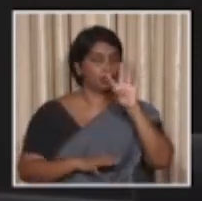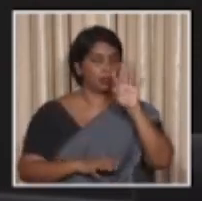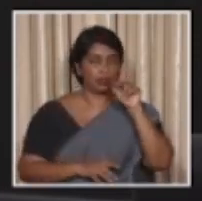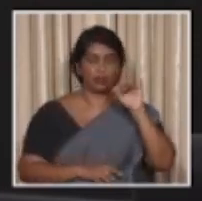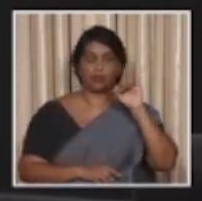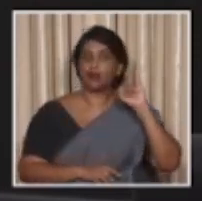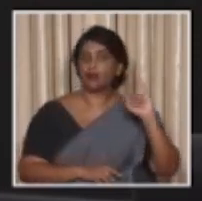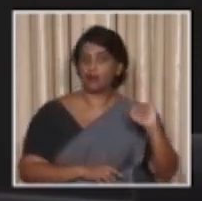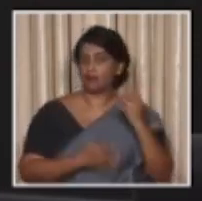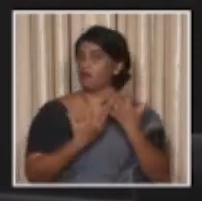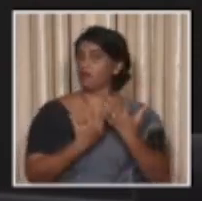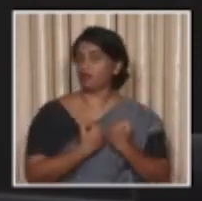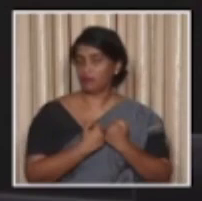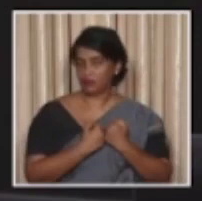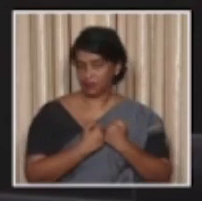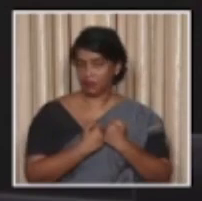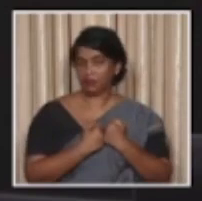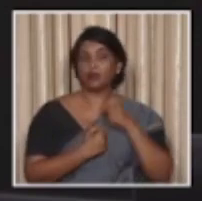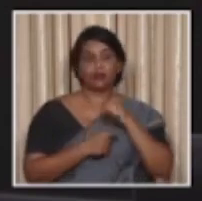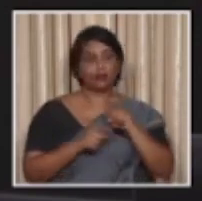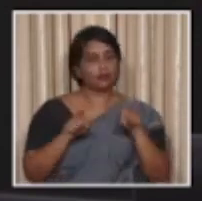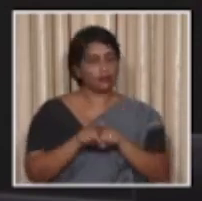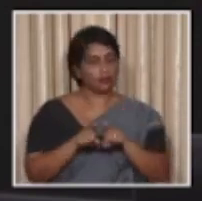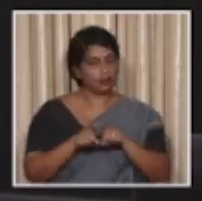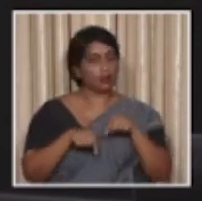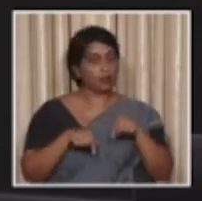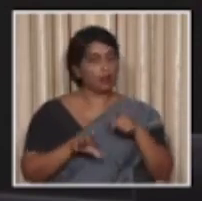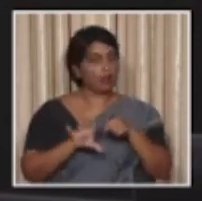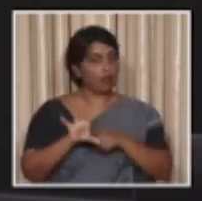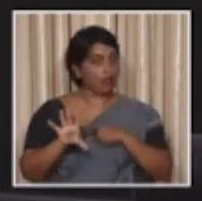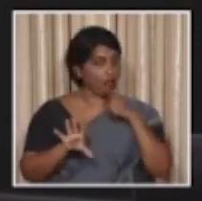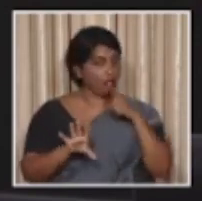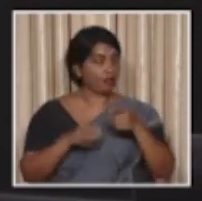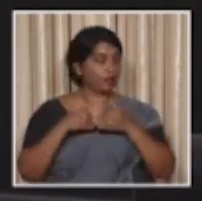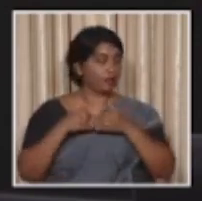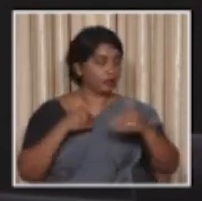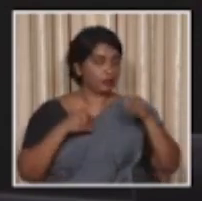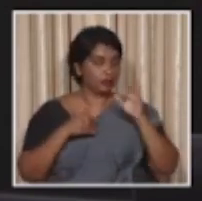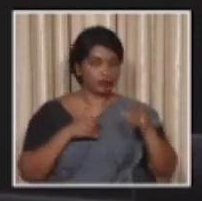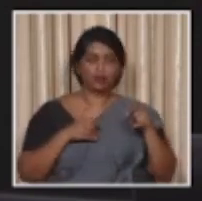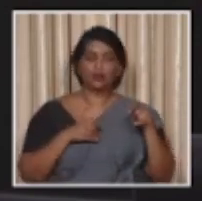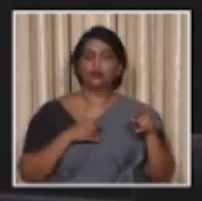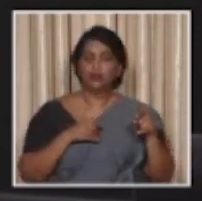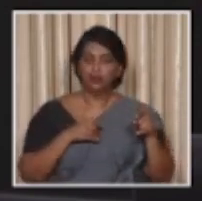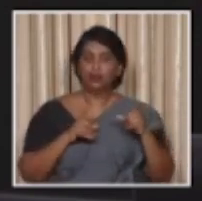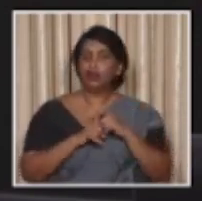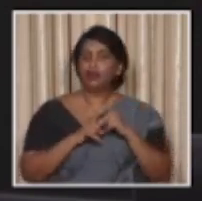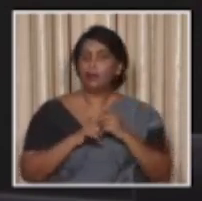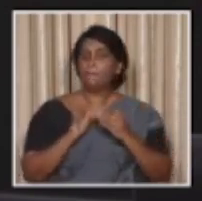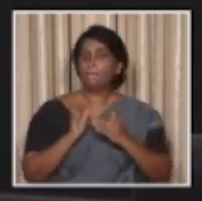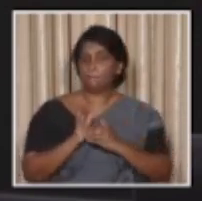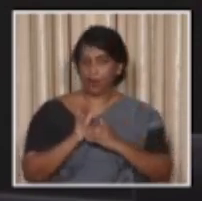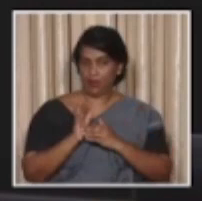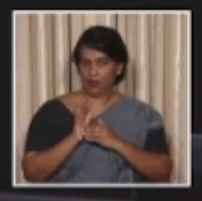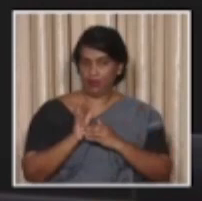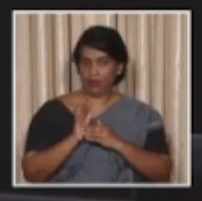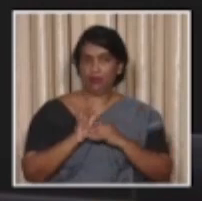634.6ක් හම්බෙලා තියෙනවා. ඊට සාපේක්ෂව මේ අවුරුද්දේ කාල සීමාව තුළ ඩොලර් මිලියන